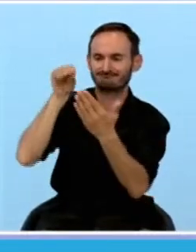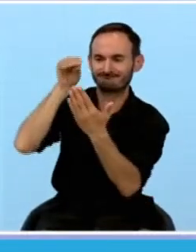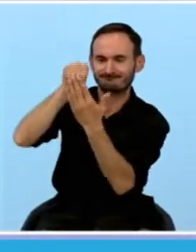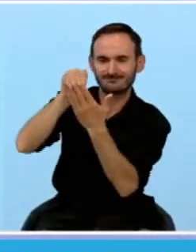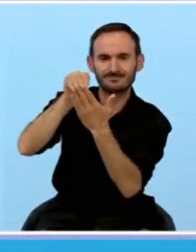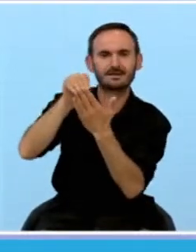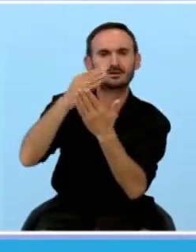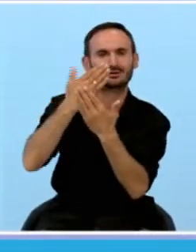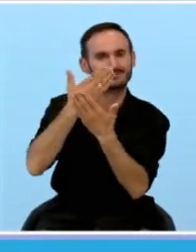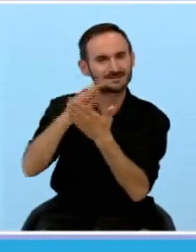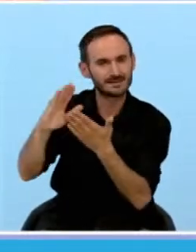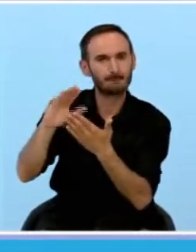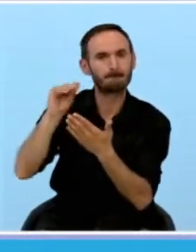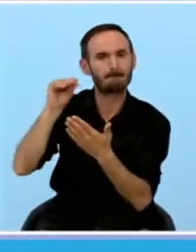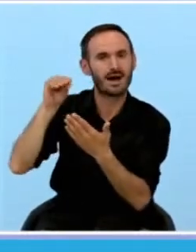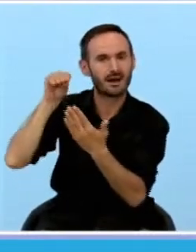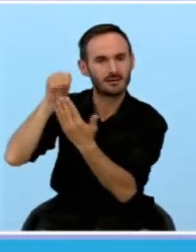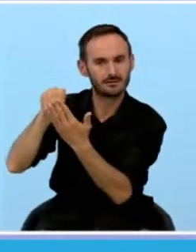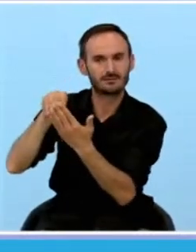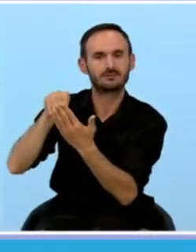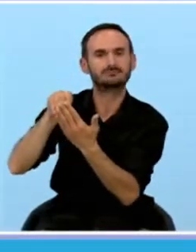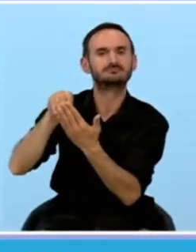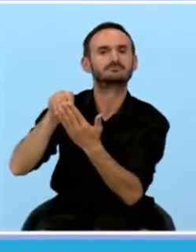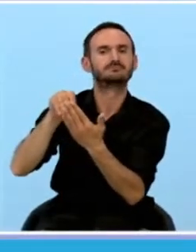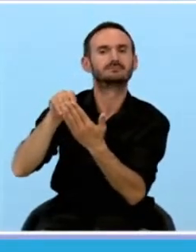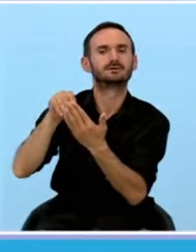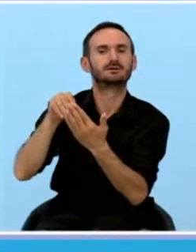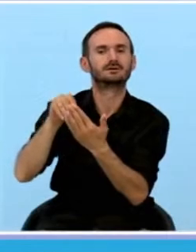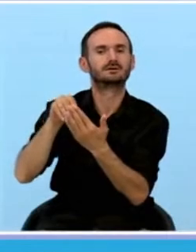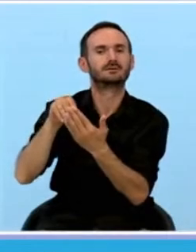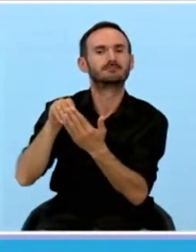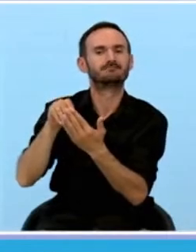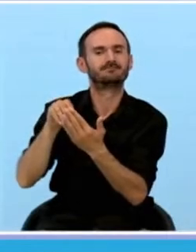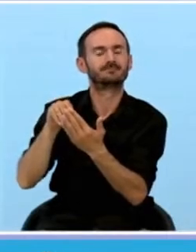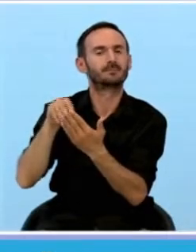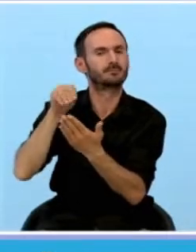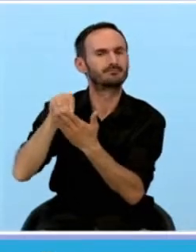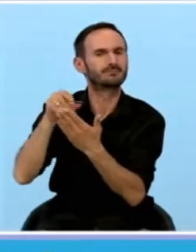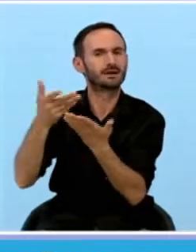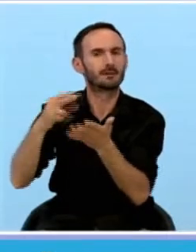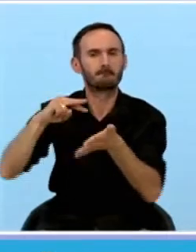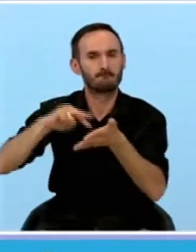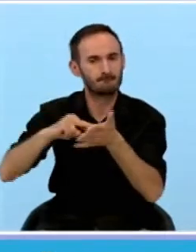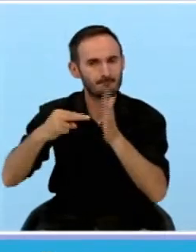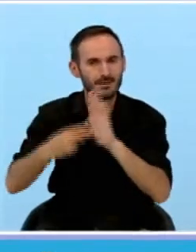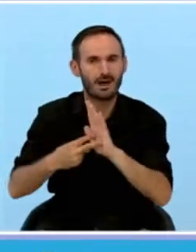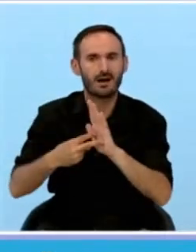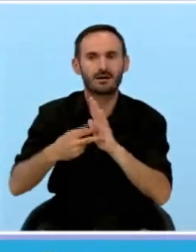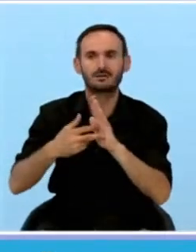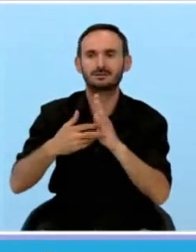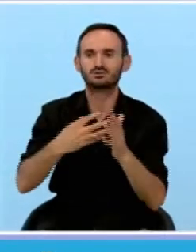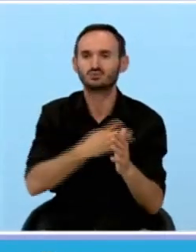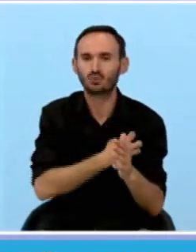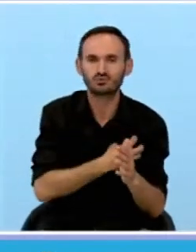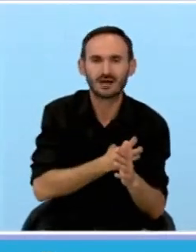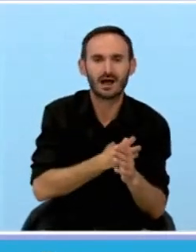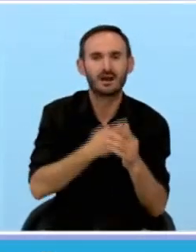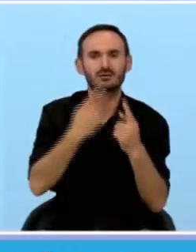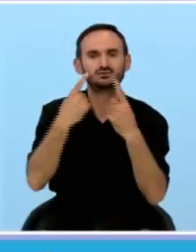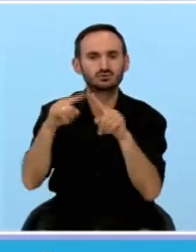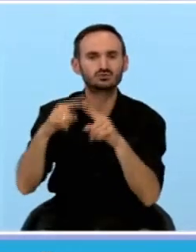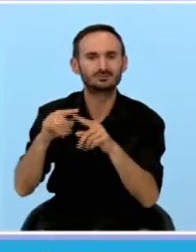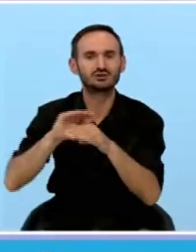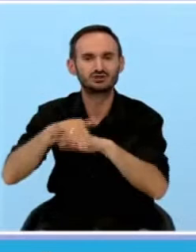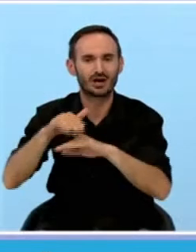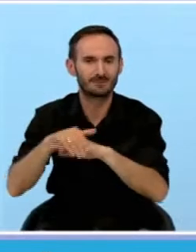mjete financiare, që i bugjetojnë, themi, këto planet që kanë të bëjnë me skemat sociale ose me